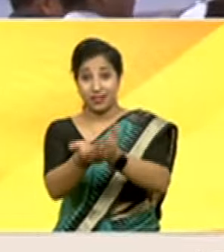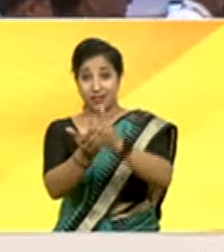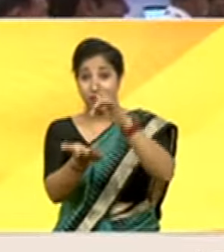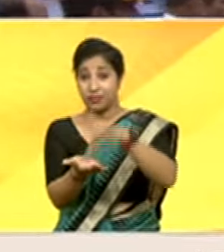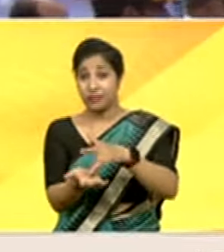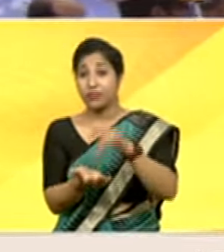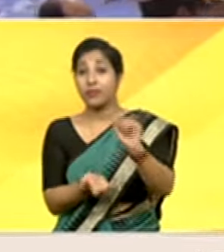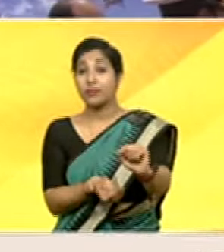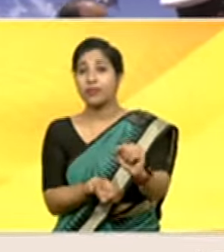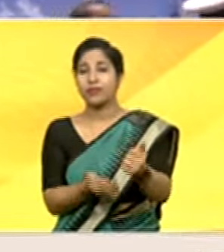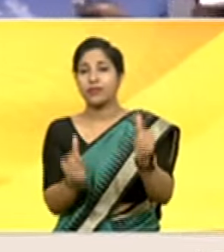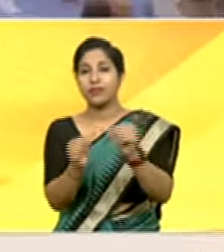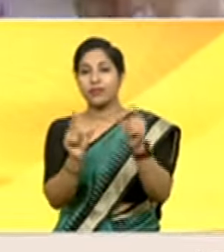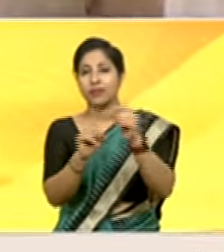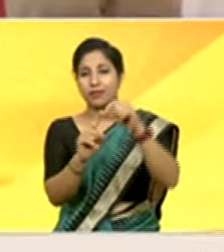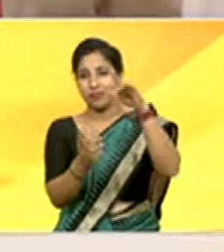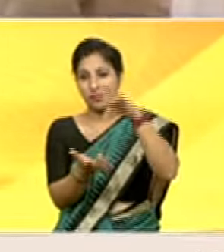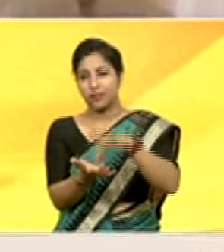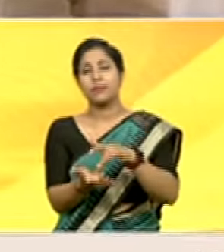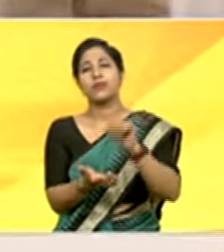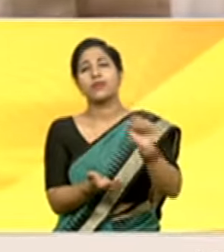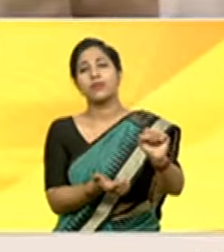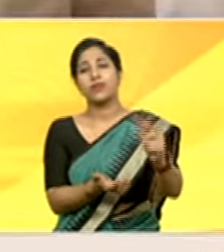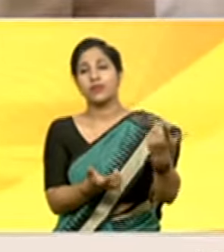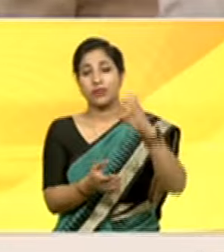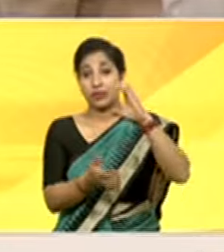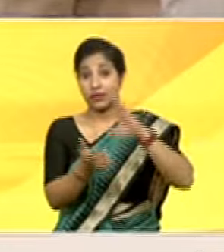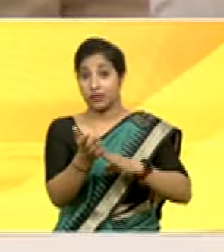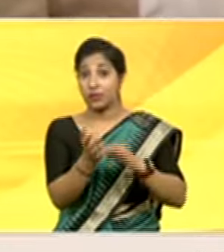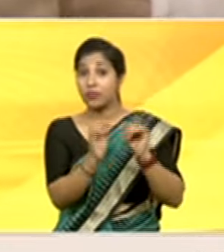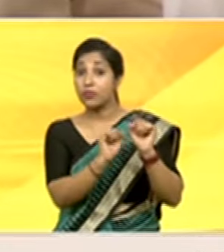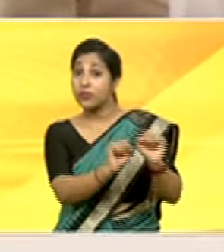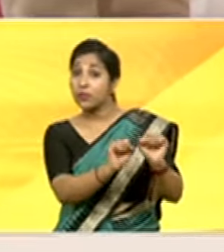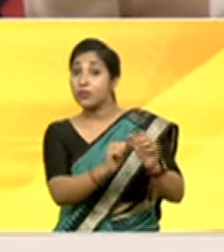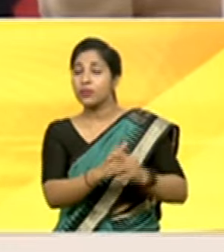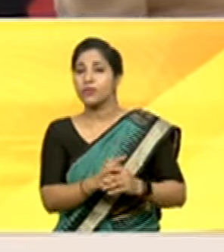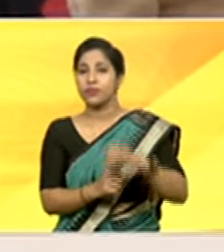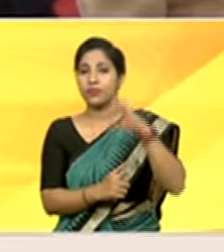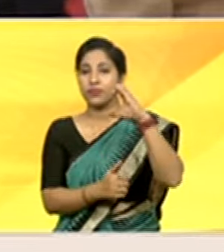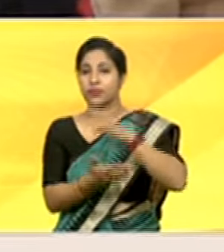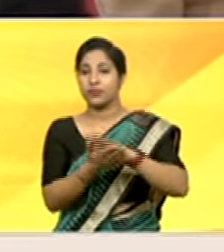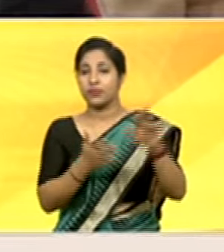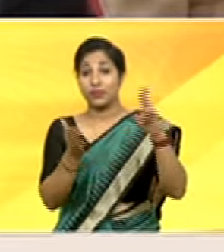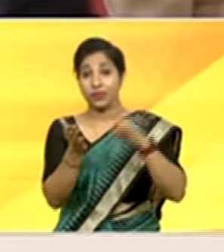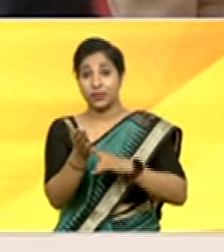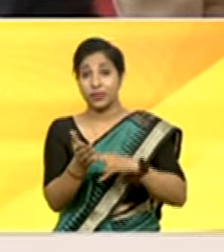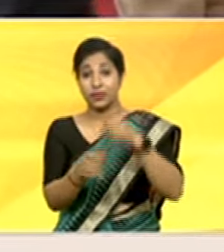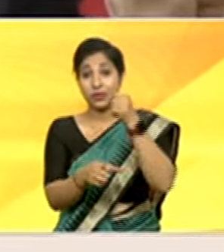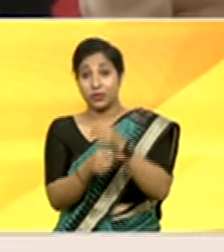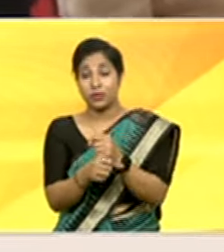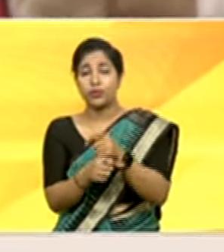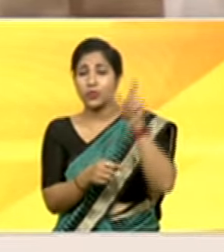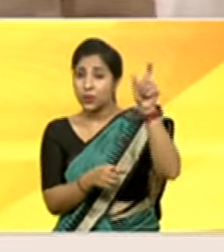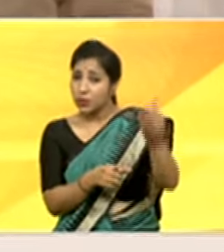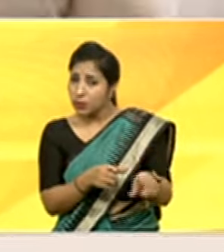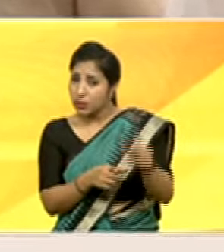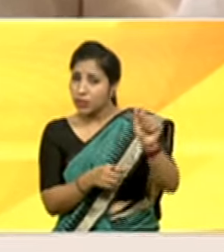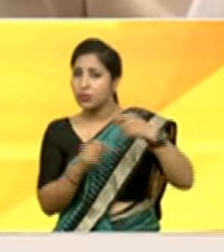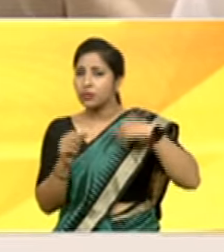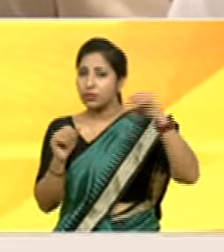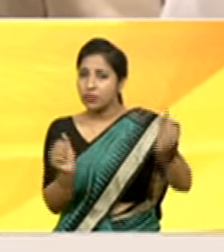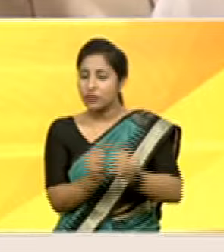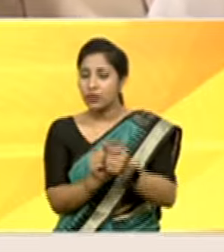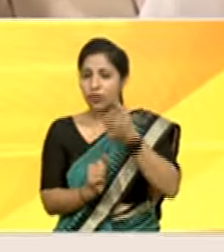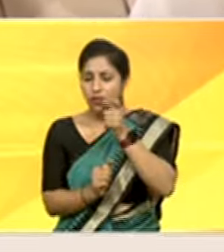आंधर प्रदेश के मुख्यमंत्री चंद्रबबु नाइडू गारू के साथ मुझे इस